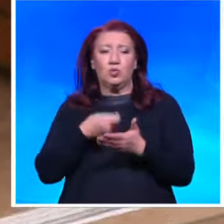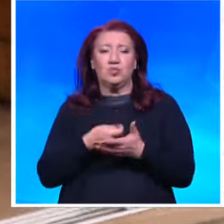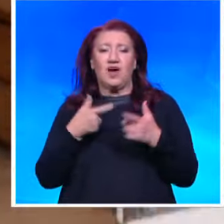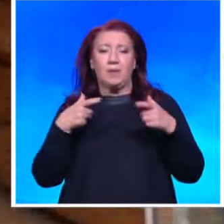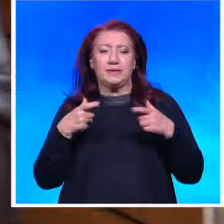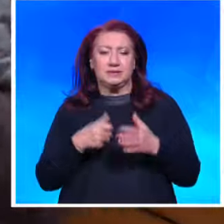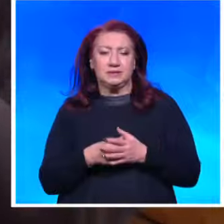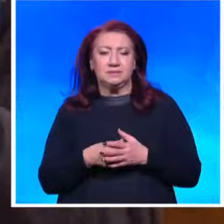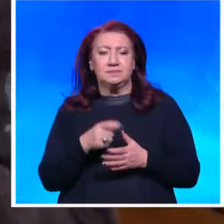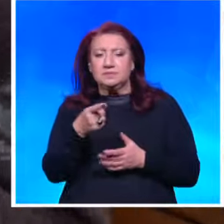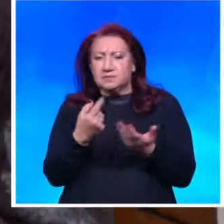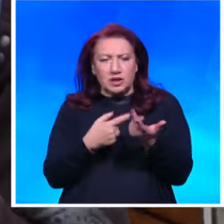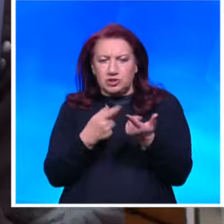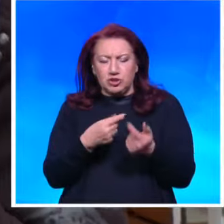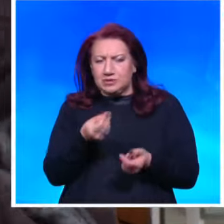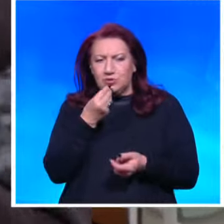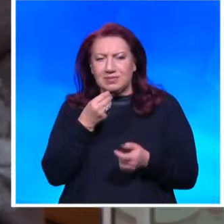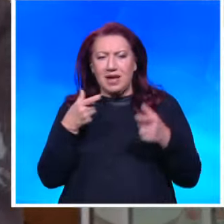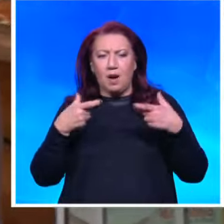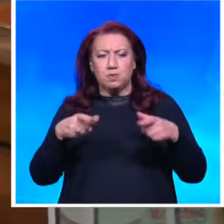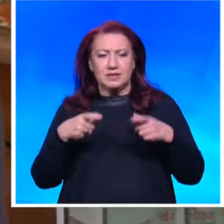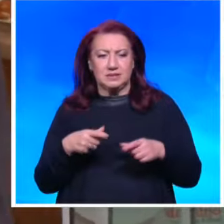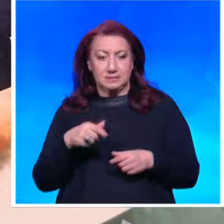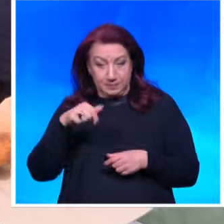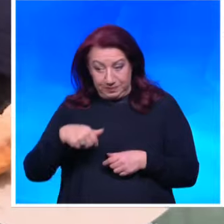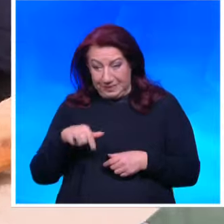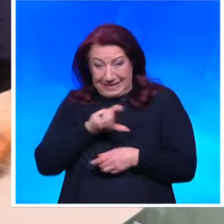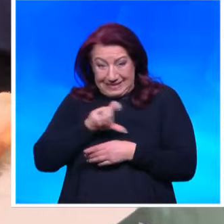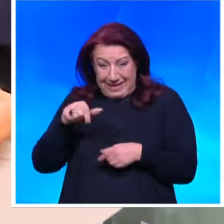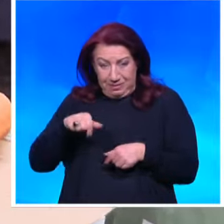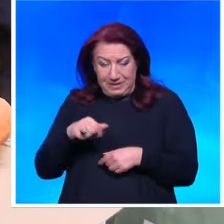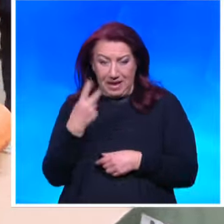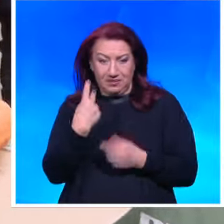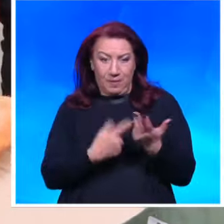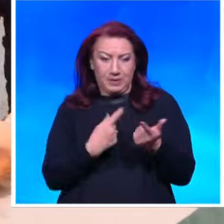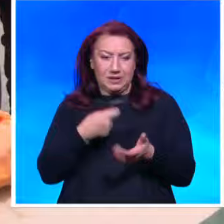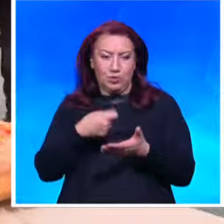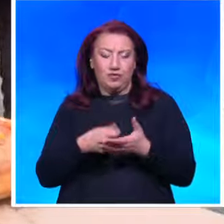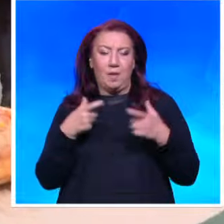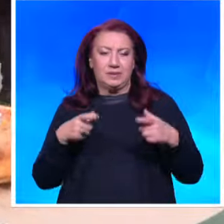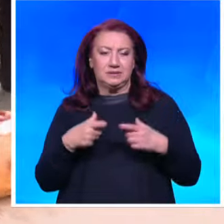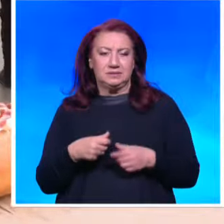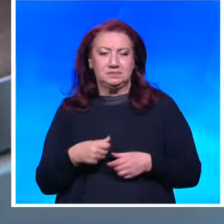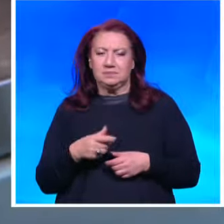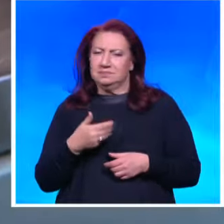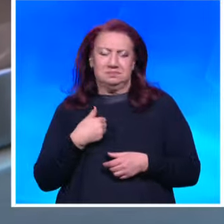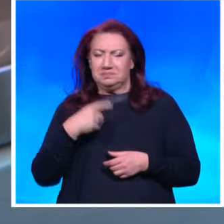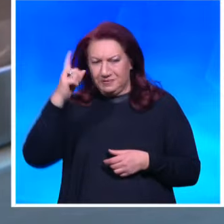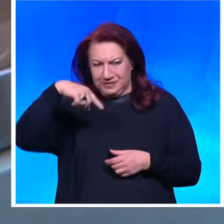Колко често хапате пица? Тази седмица два пъти. Ми всеки ден.